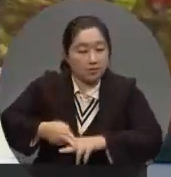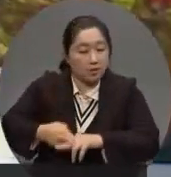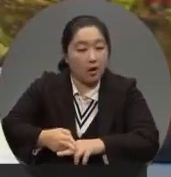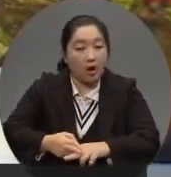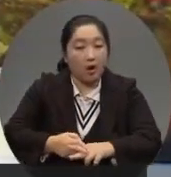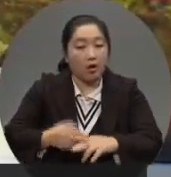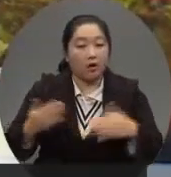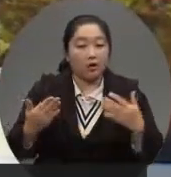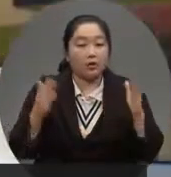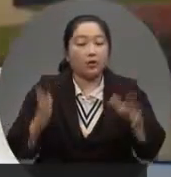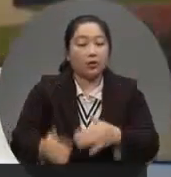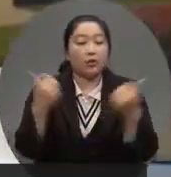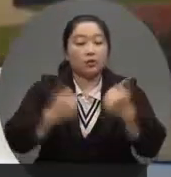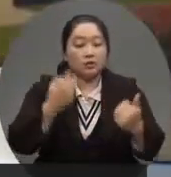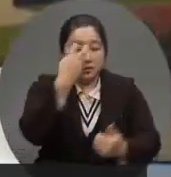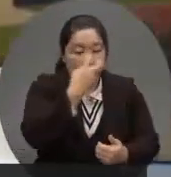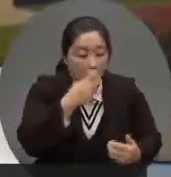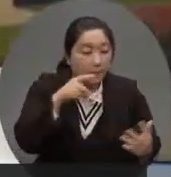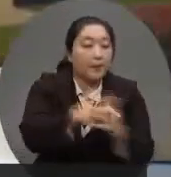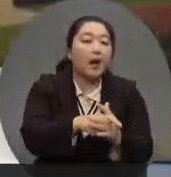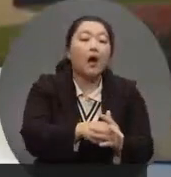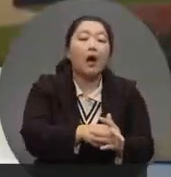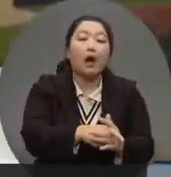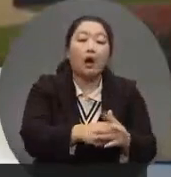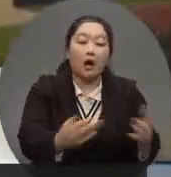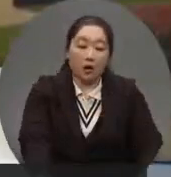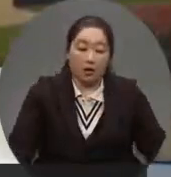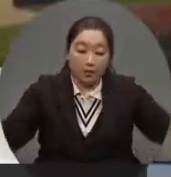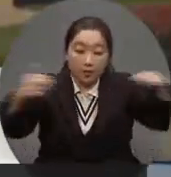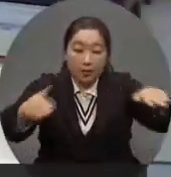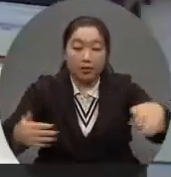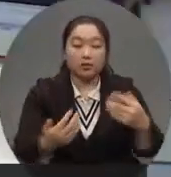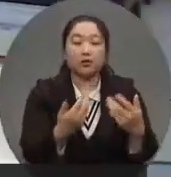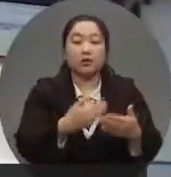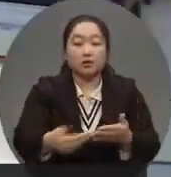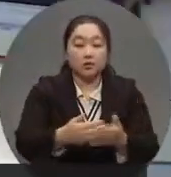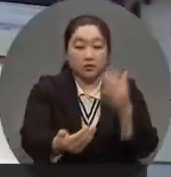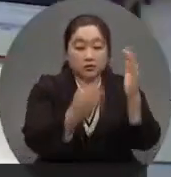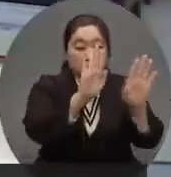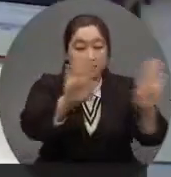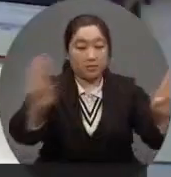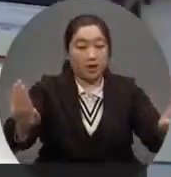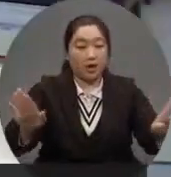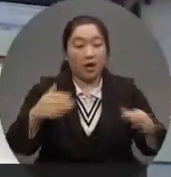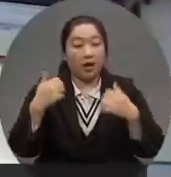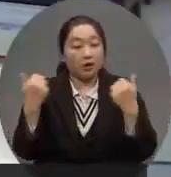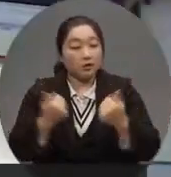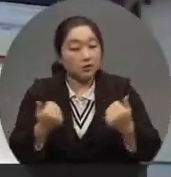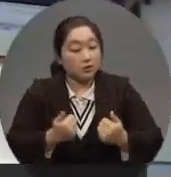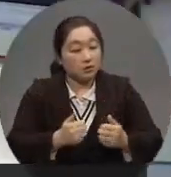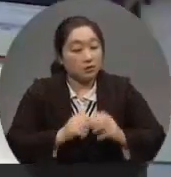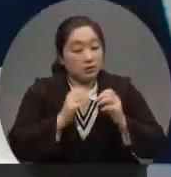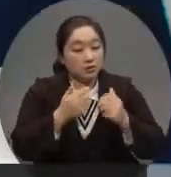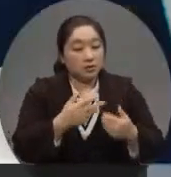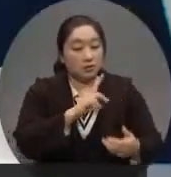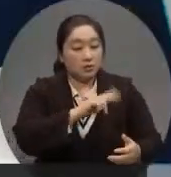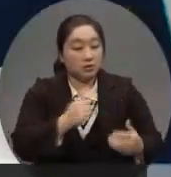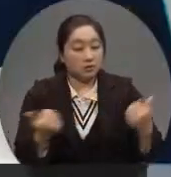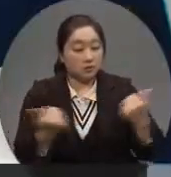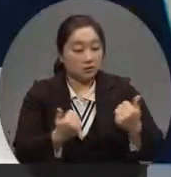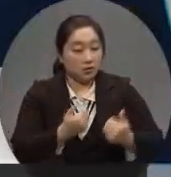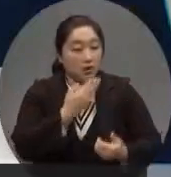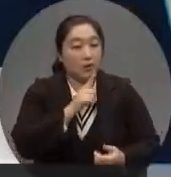사무감사에서 드러났습니다 벙커의 갤러리를 만든다면서 의회에 보고도 하지 않고 예산을 맘대로